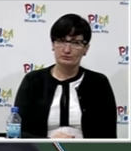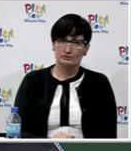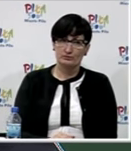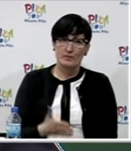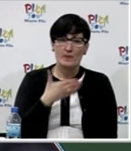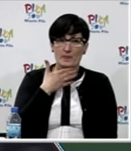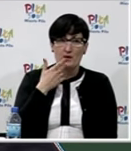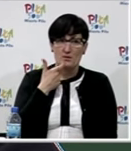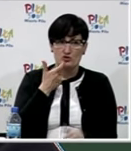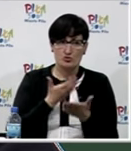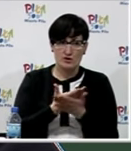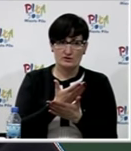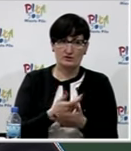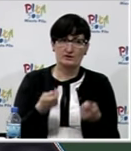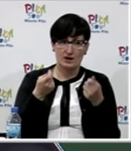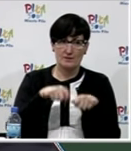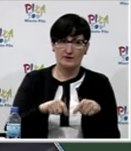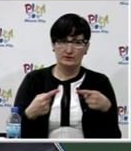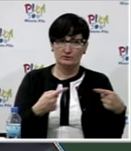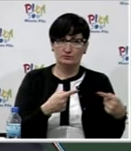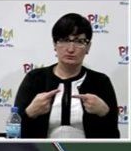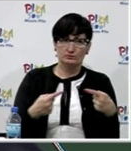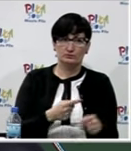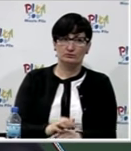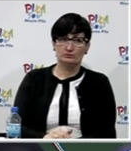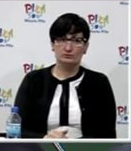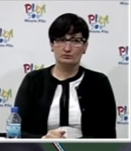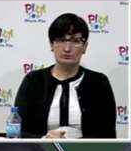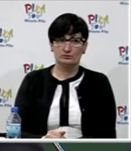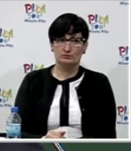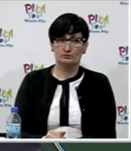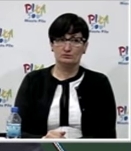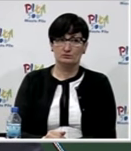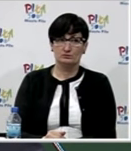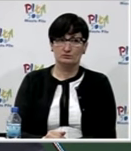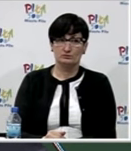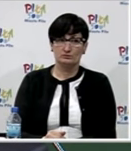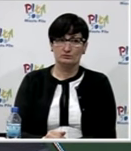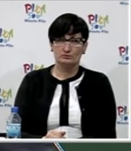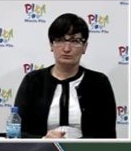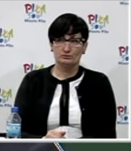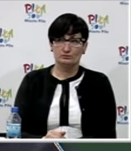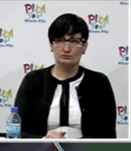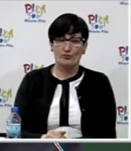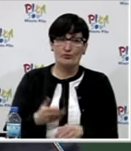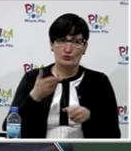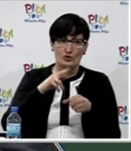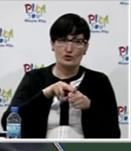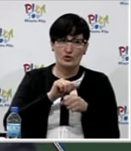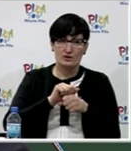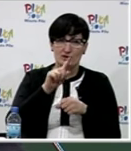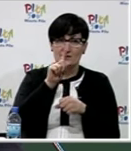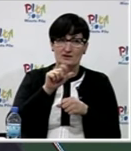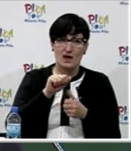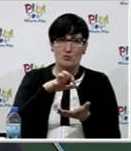Nie widzę zgłoszeń, zamykam dyskusję. Możemy przystąpić do głosowania. Kto z pań i panów radnych jest za podjęciem uchwały w sprawie